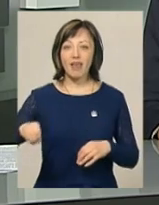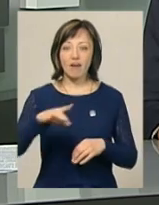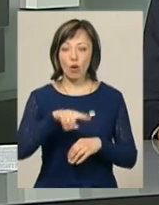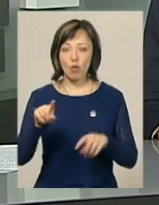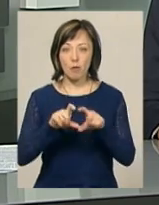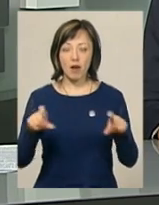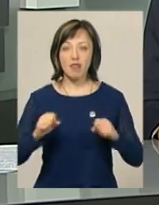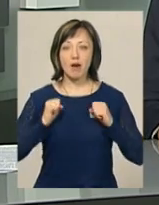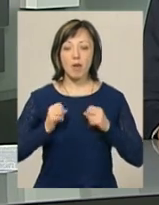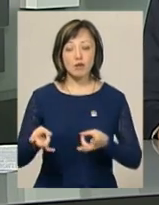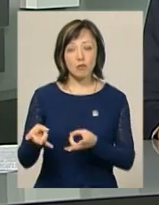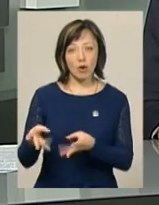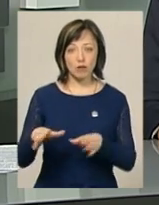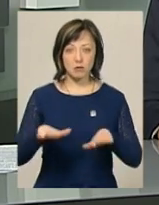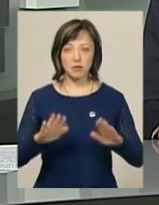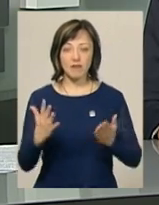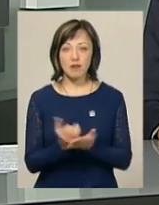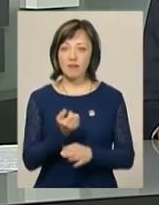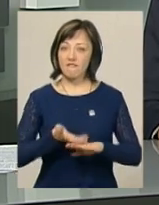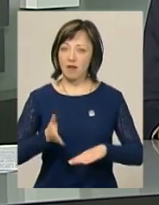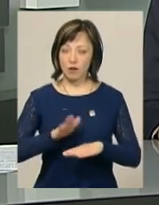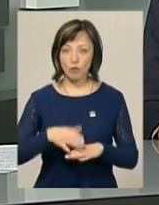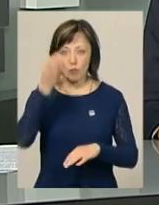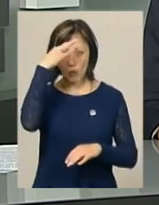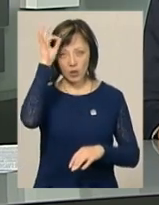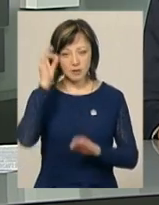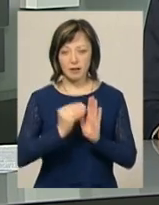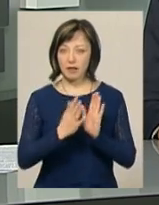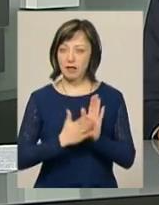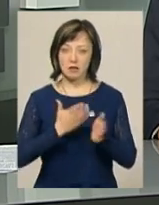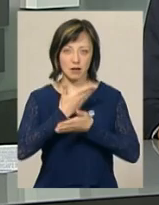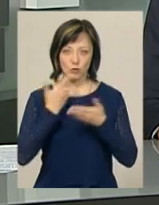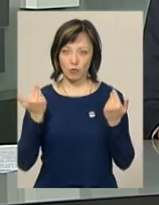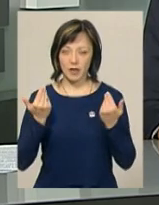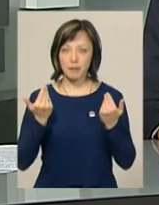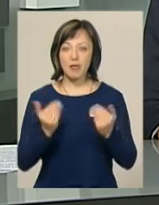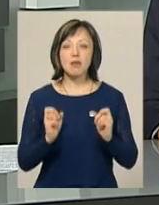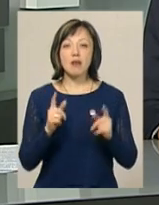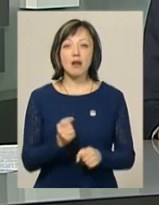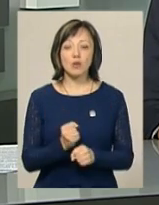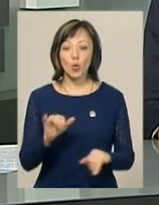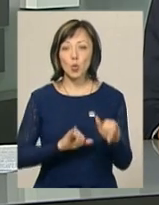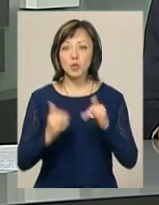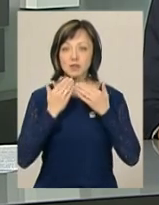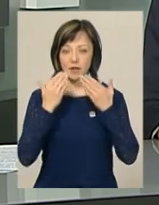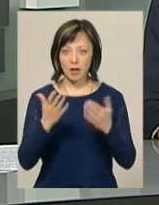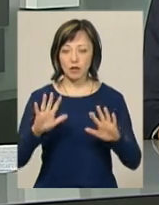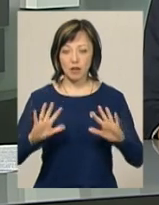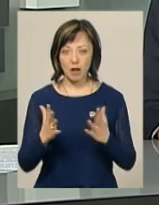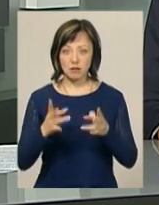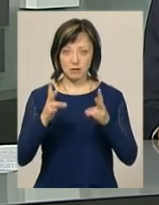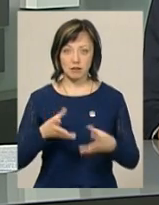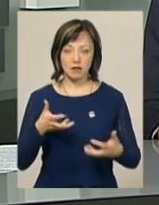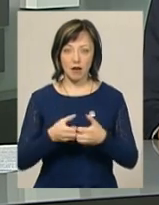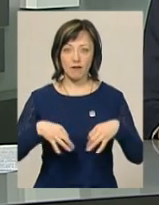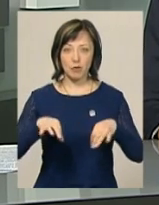намагаються покинути місце події. Віднайти їх важко, адже у поліції вони не зареєстровані. Як діяти та куди звертатися, якщо трапилася ДТП